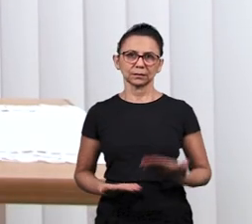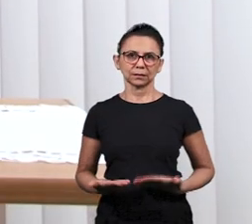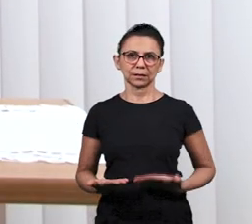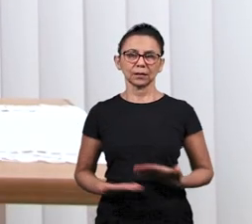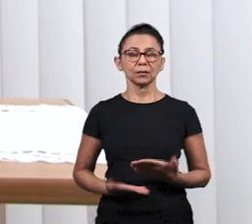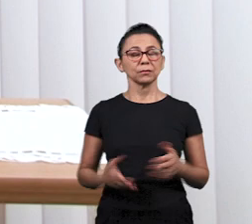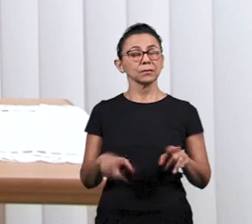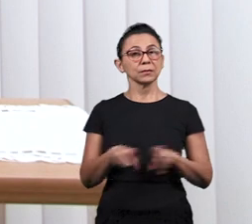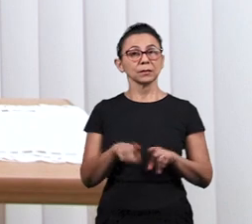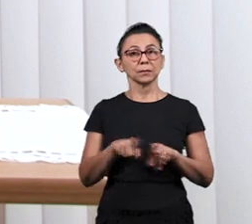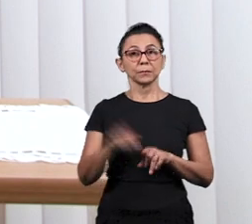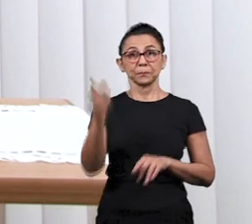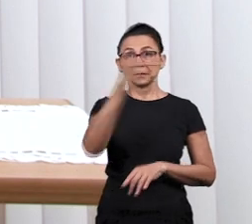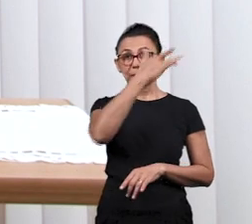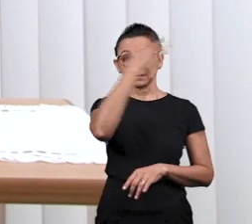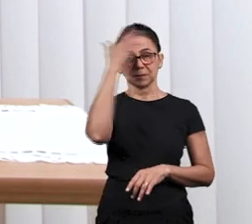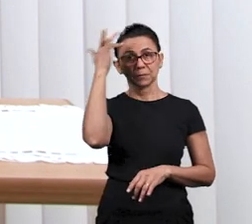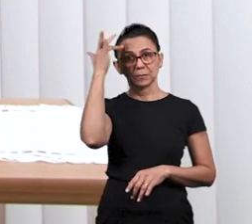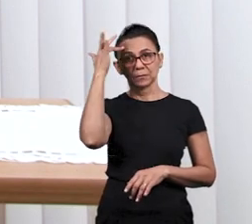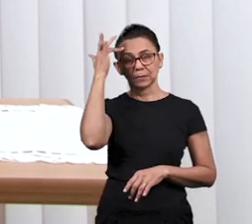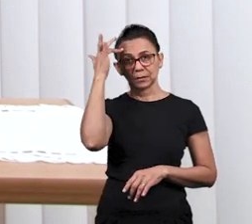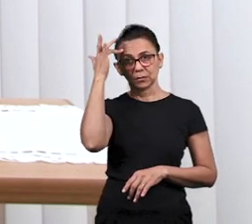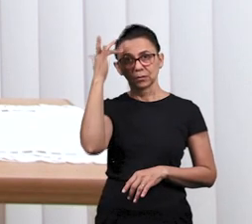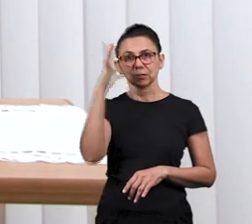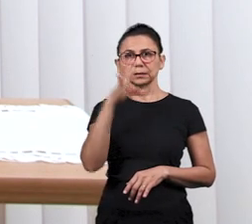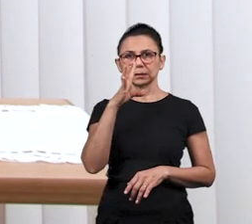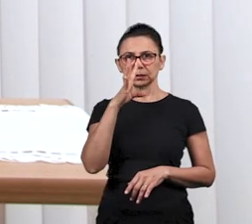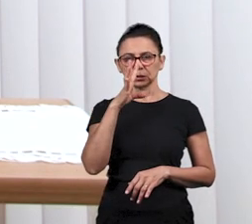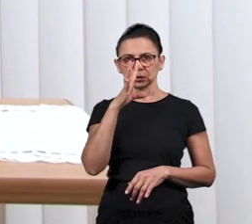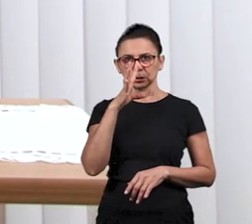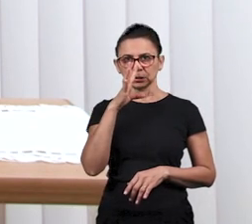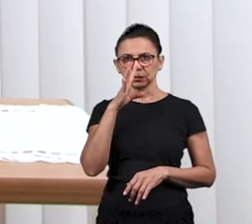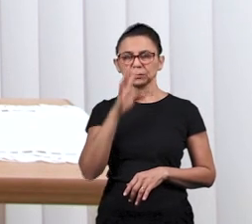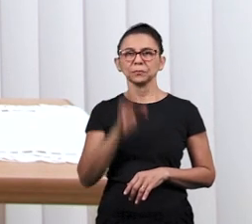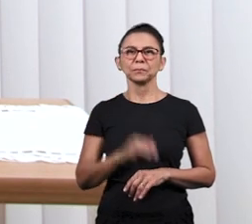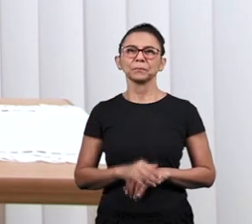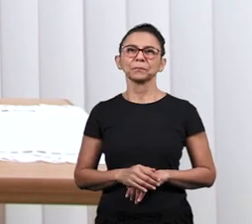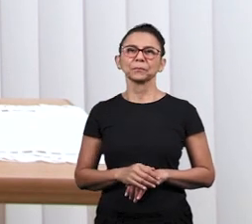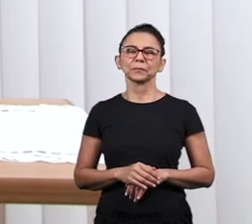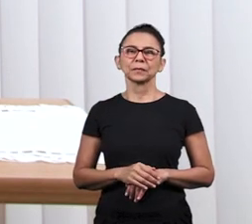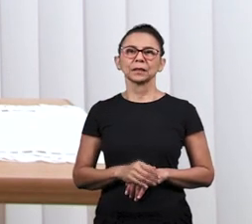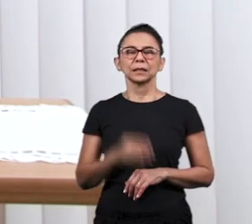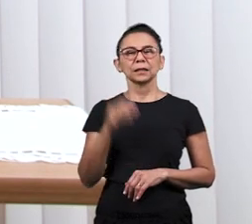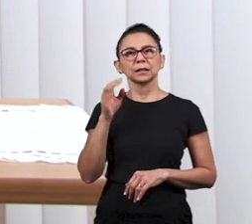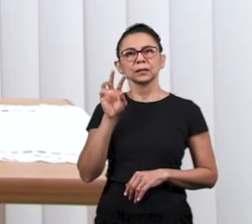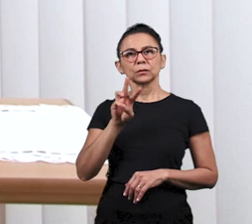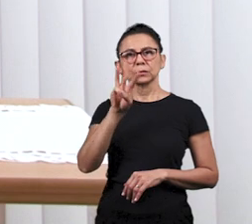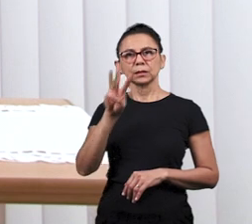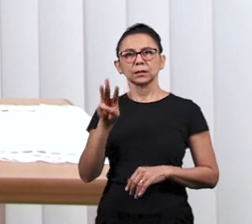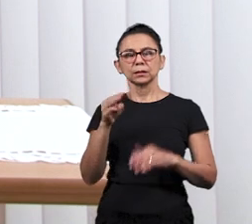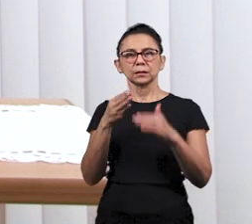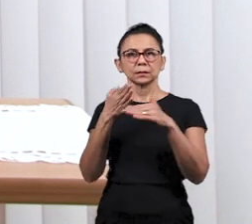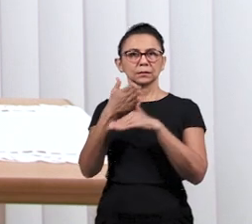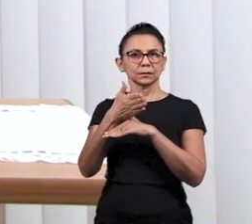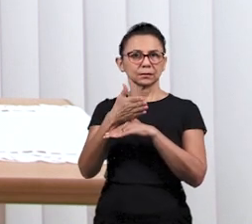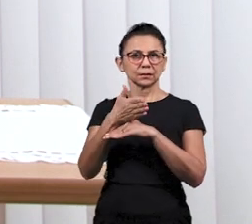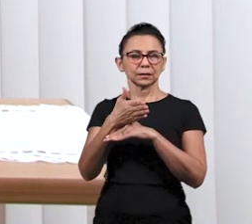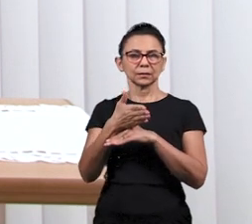церковь и гостей, которые присоединились к нам миром Господа